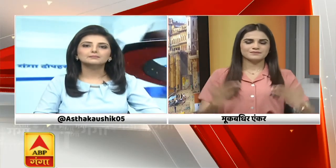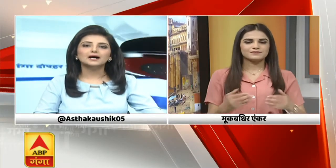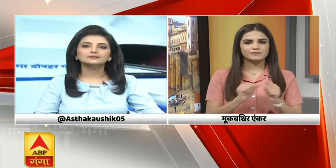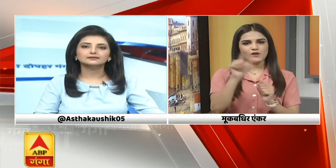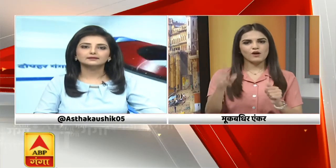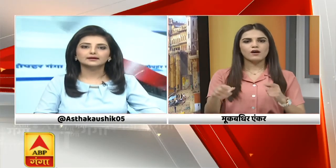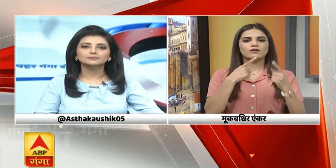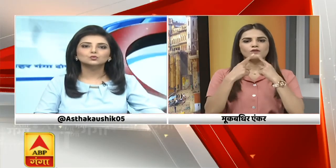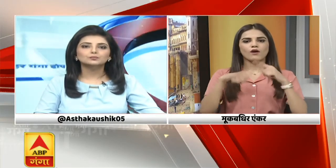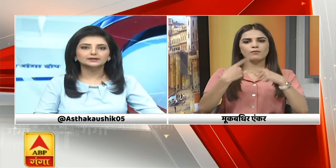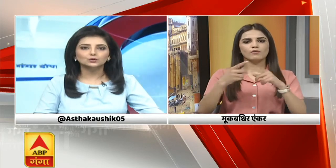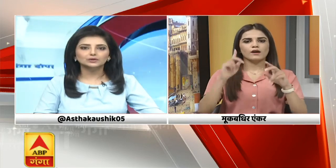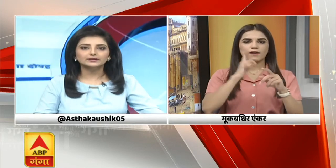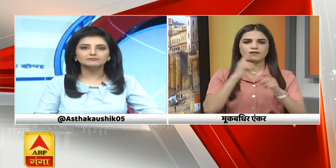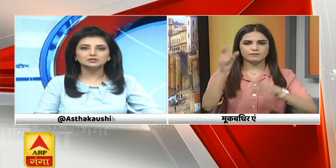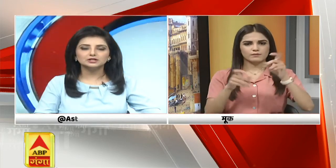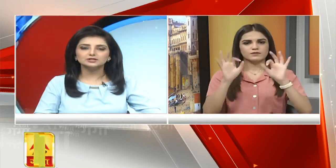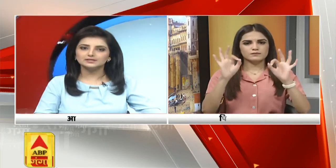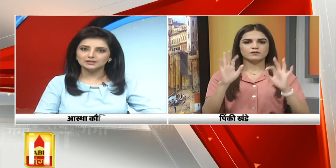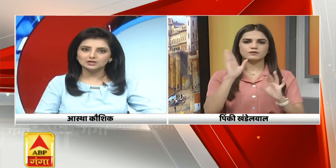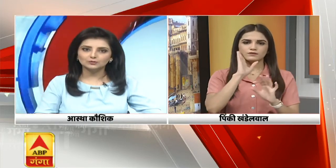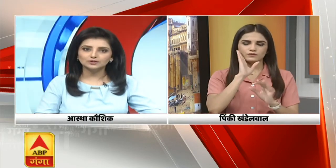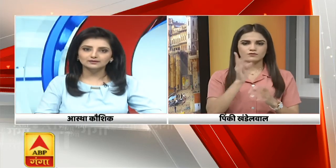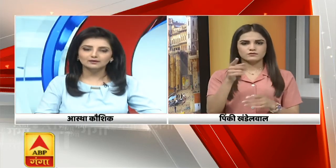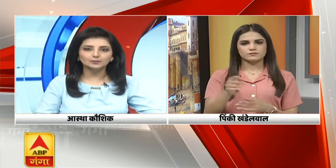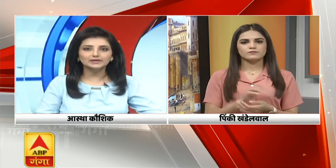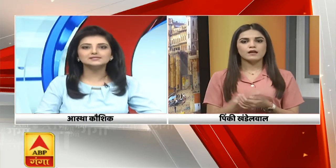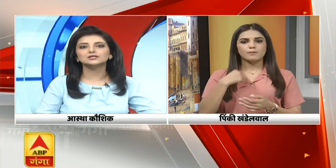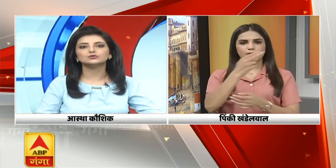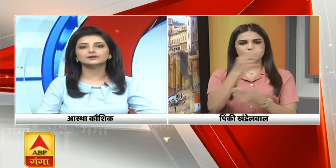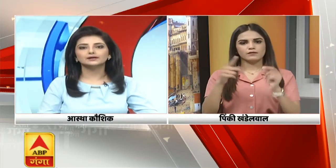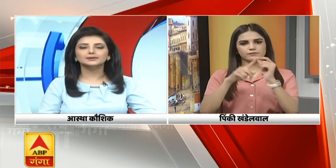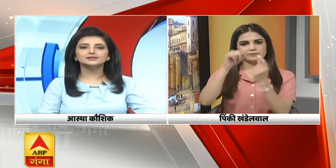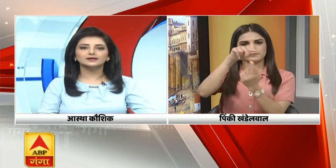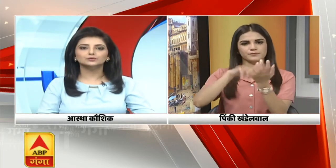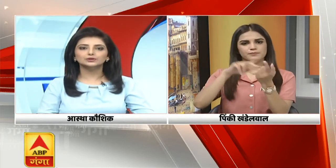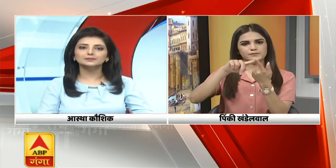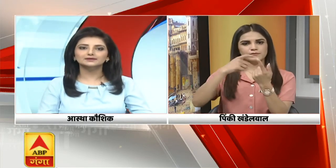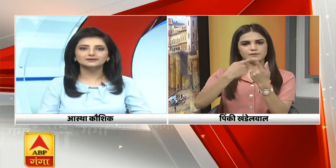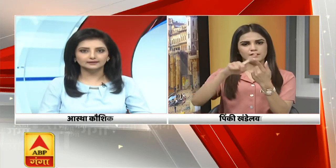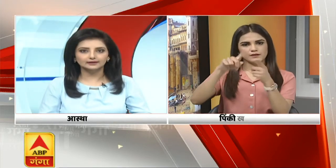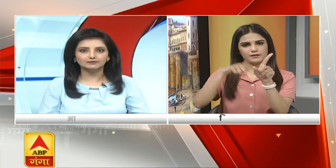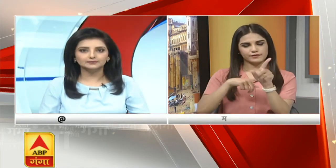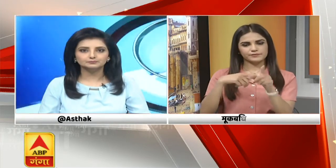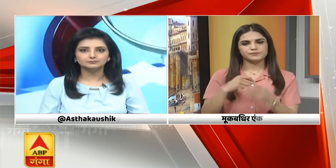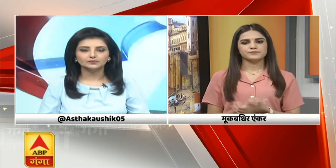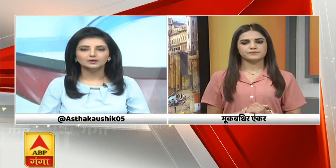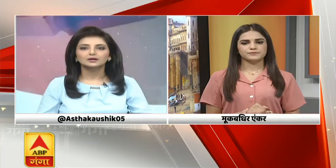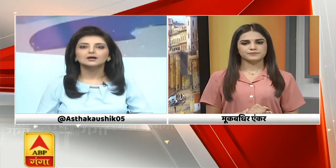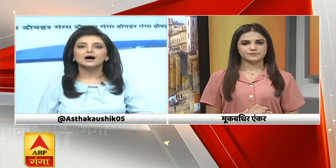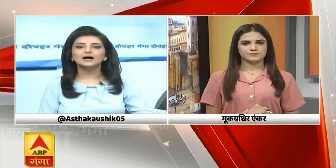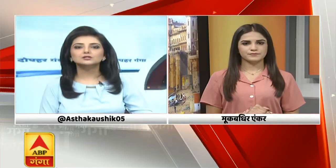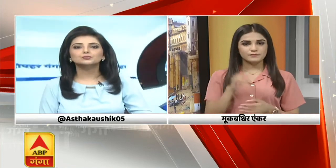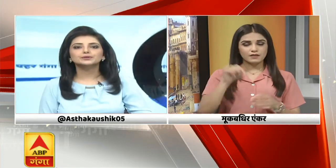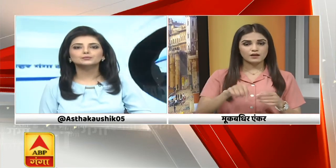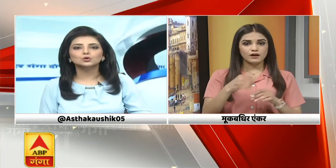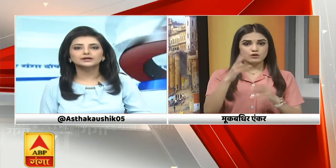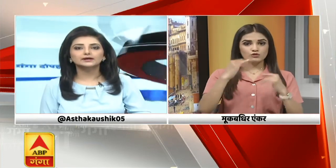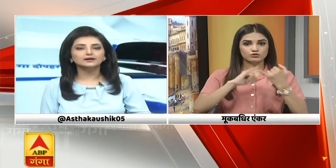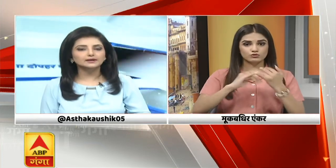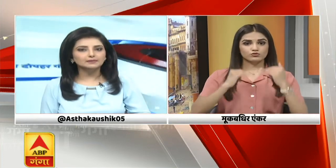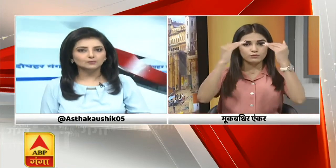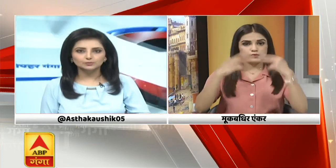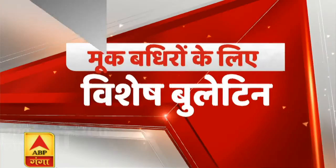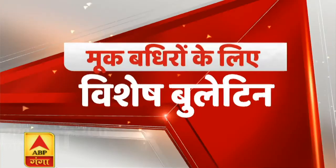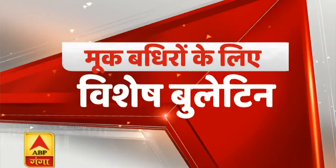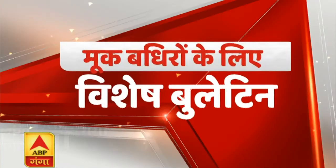स्वागत है आपका। बात करते हैं मूक बधिरों के लिए विशेष समाचारों की और मेरे साथ जुड़ गई हैं मेरी सहयोगी पिंकी खंडेलवाल। आज सुप्रीम कोर्ट